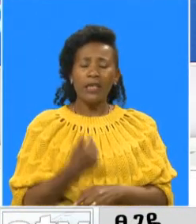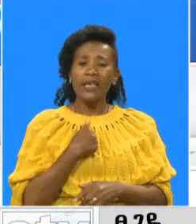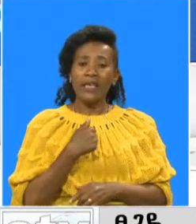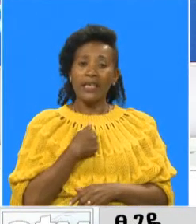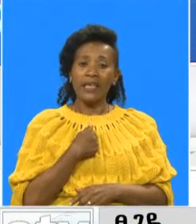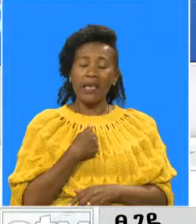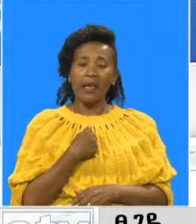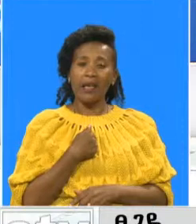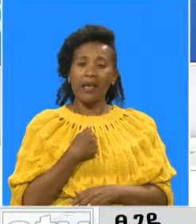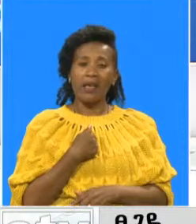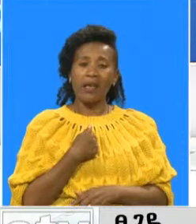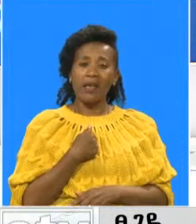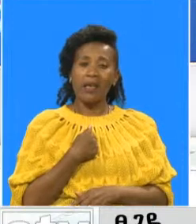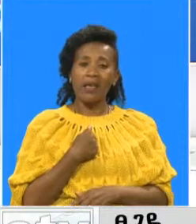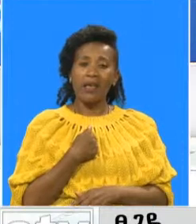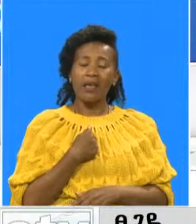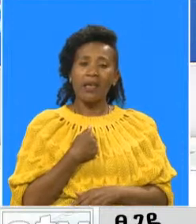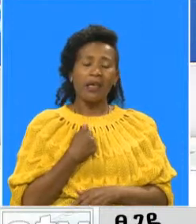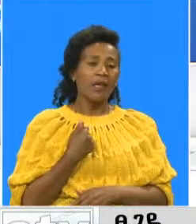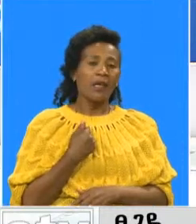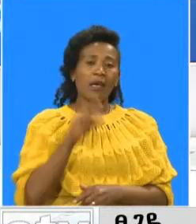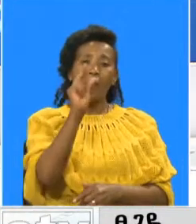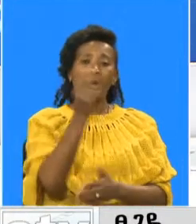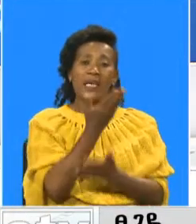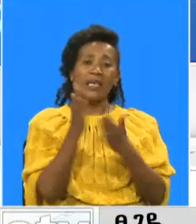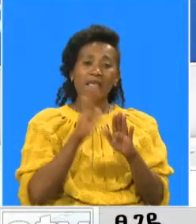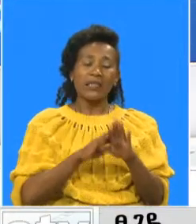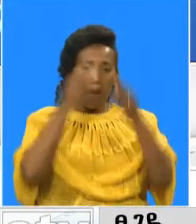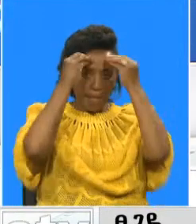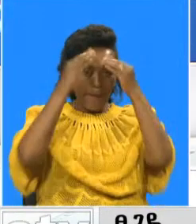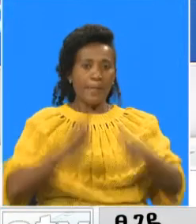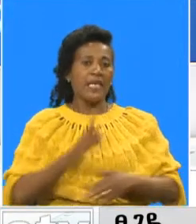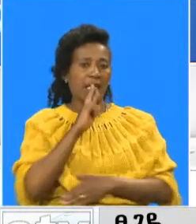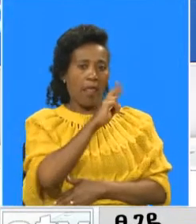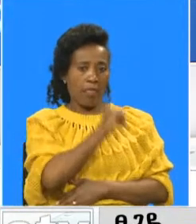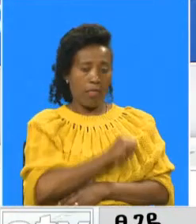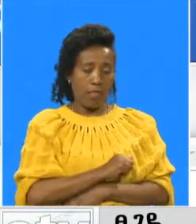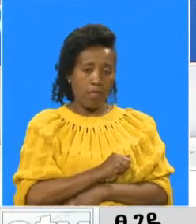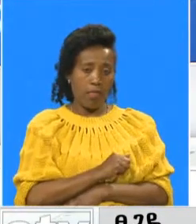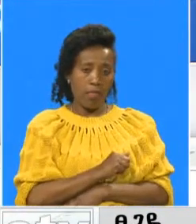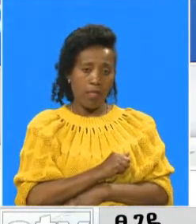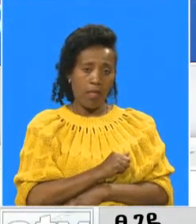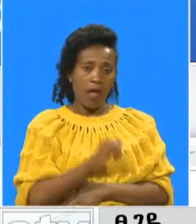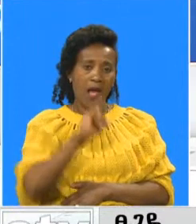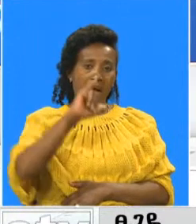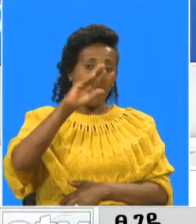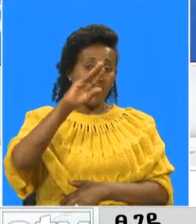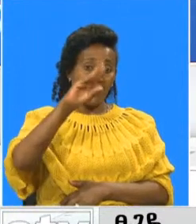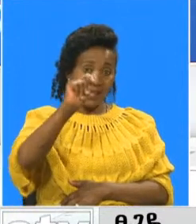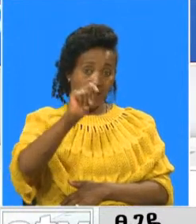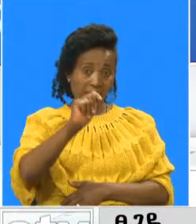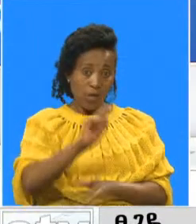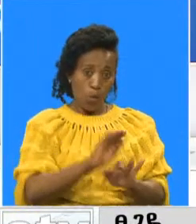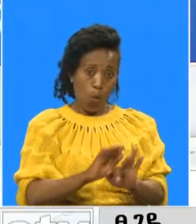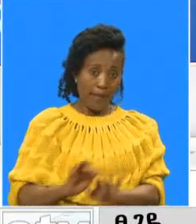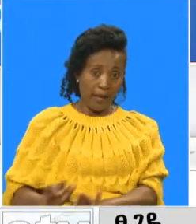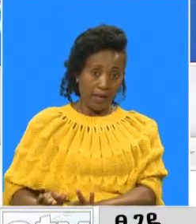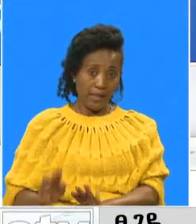እኔ በነገራችን ማምር ነኝ። የአይሲቲ ማመር ነኝ። ኮምፒውተር